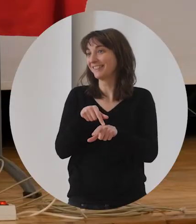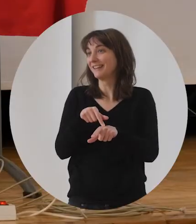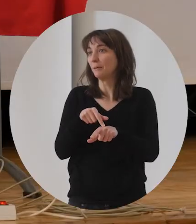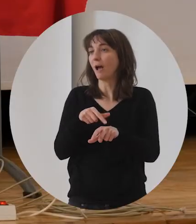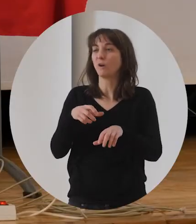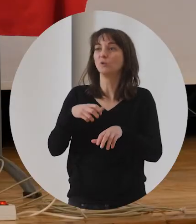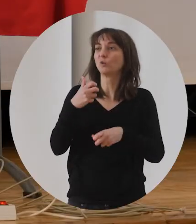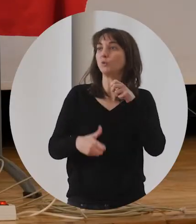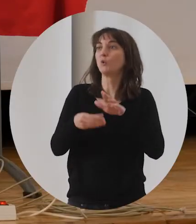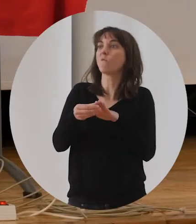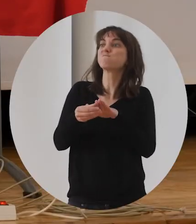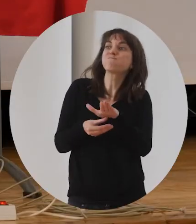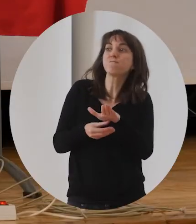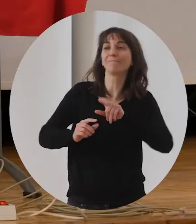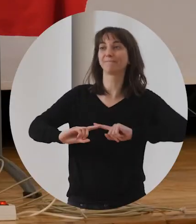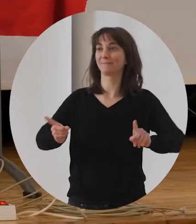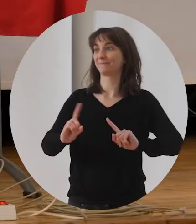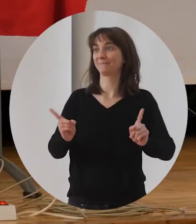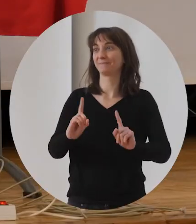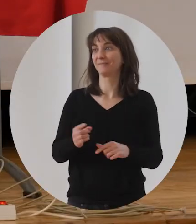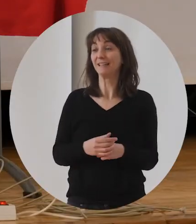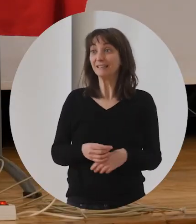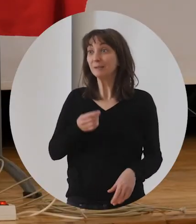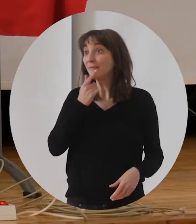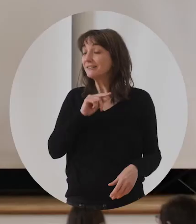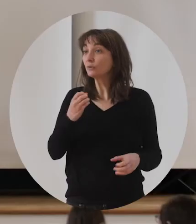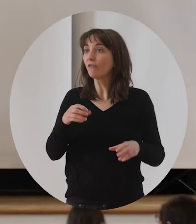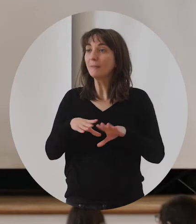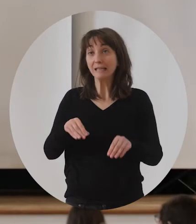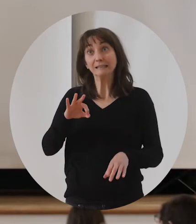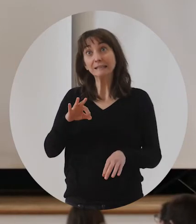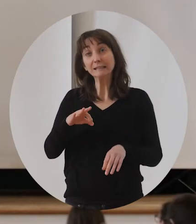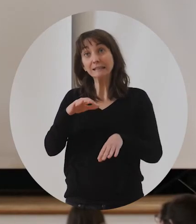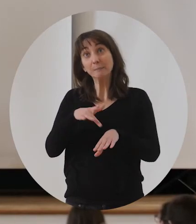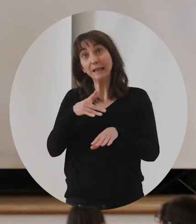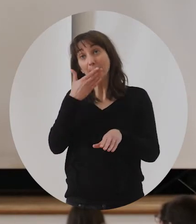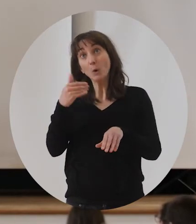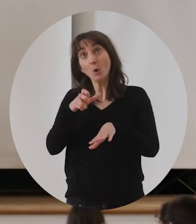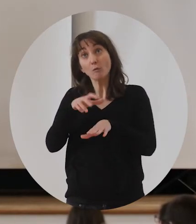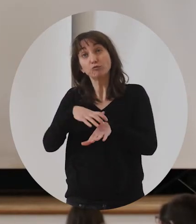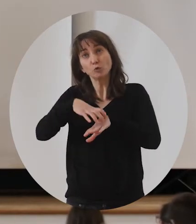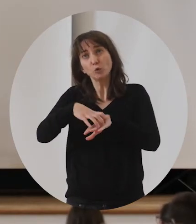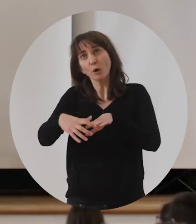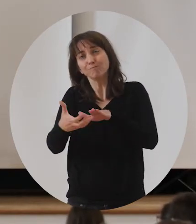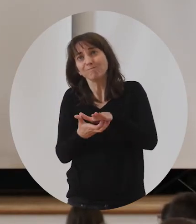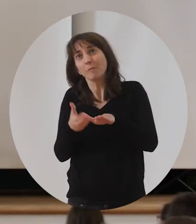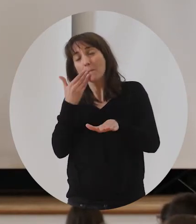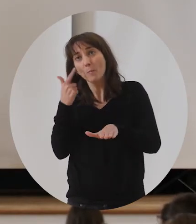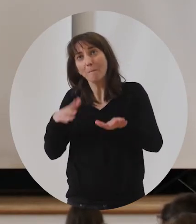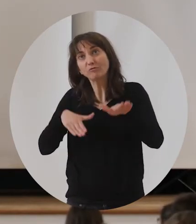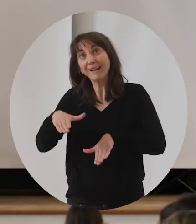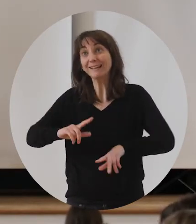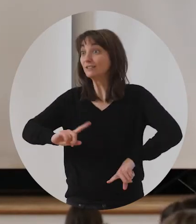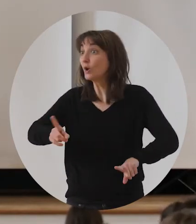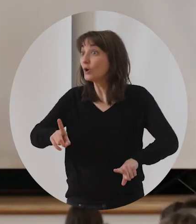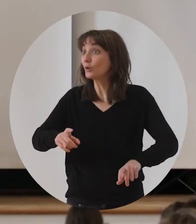grosses chaussures. Et ça, c'est pas toujours évident parce que les familles disent bah si, il a le pied mieux maintenu, il arrivera mieux à marcher. Non, justement, il